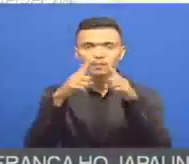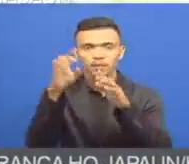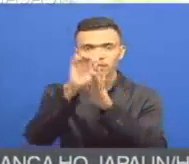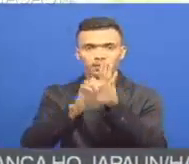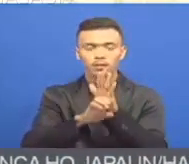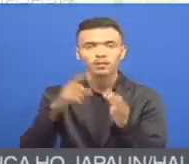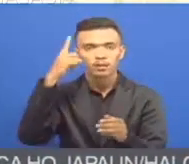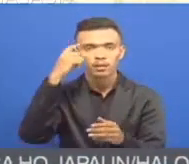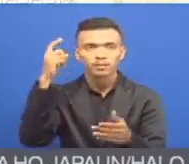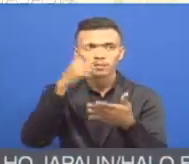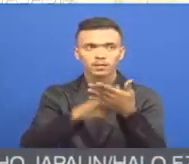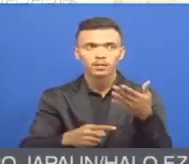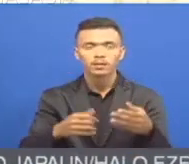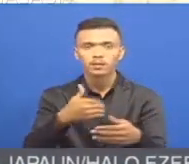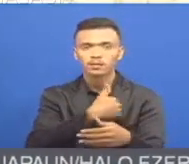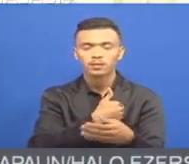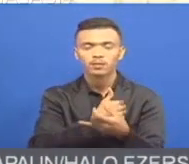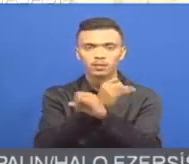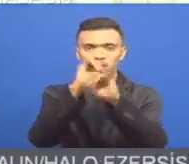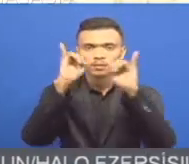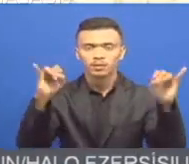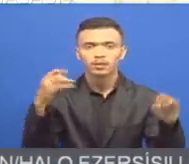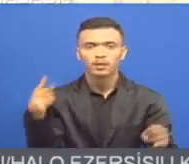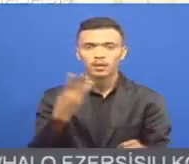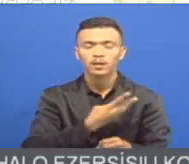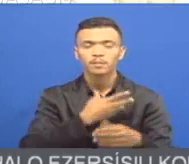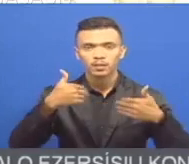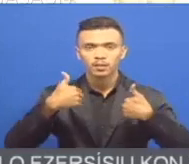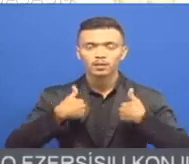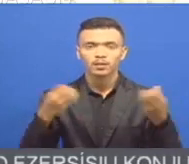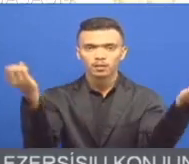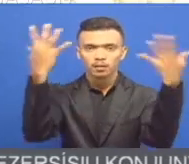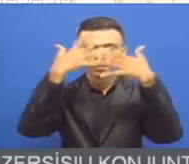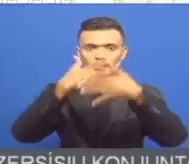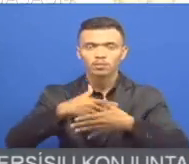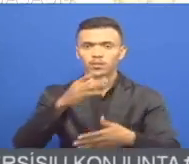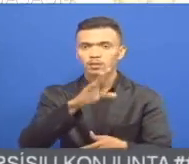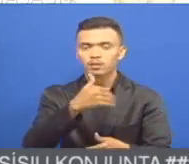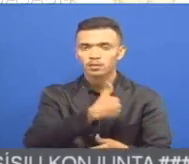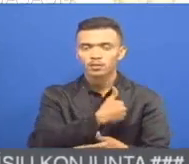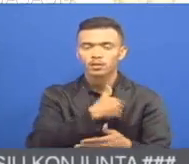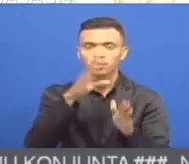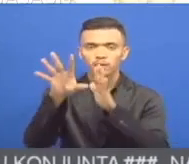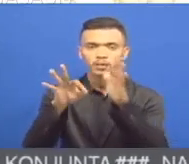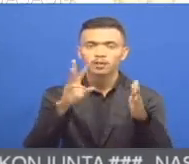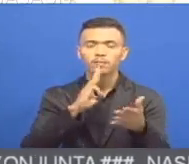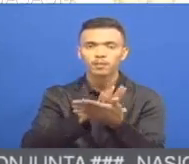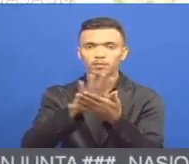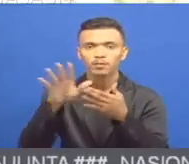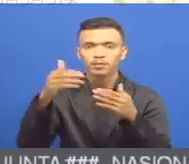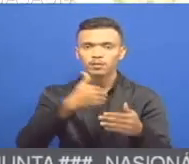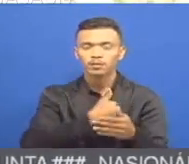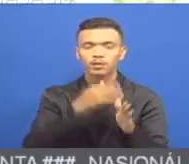tamba saida ma kami dian sidau ukun rasikan ami se iha na kukunaran am sidau hetan be mos am sidau hetan